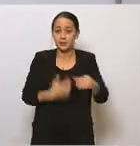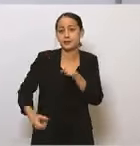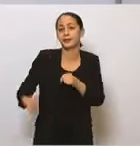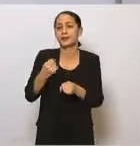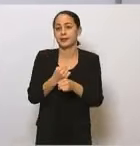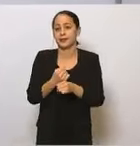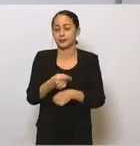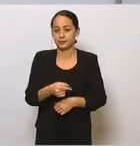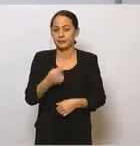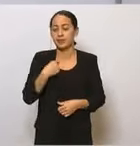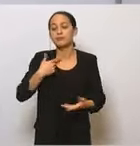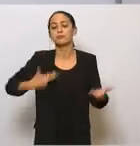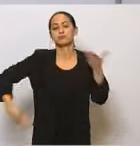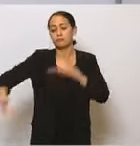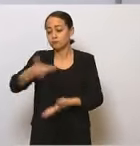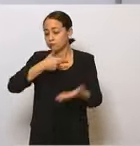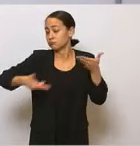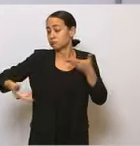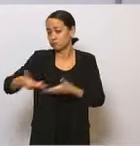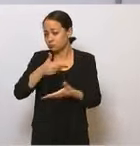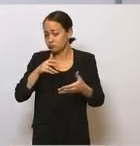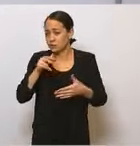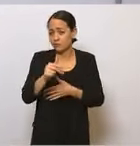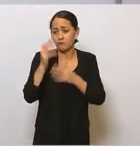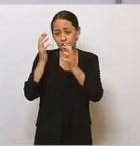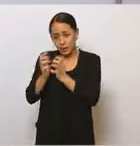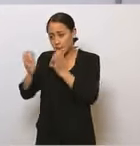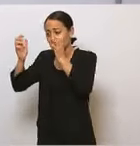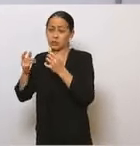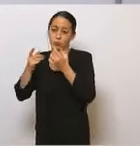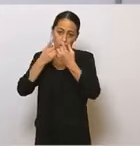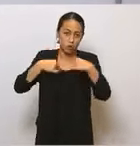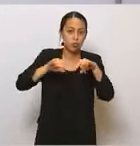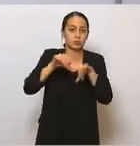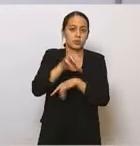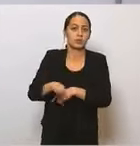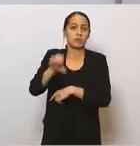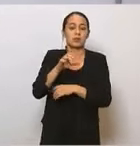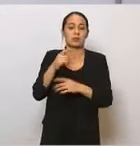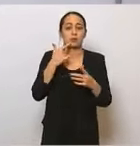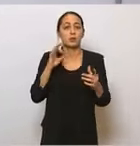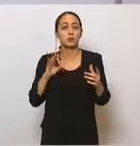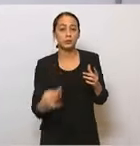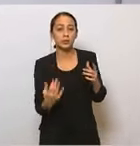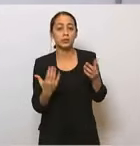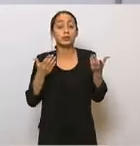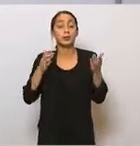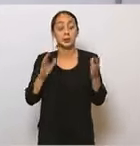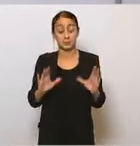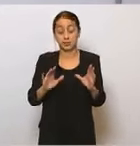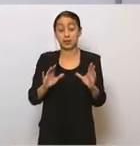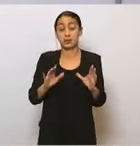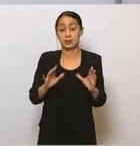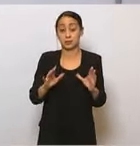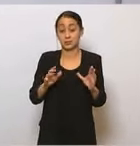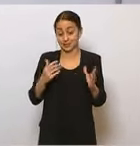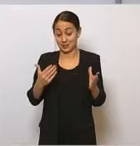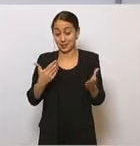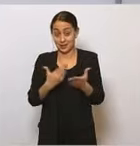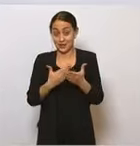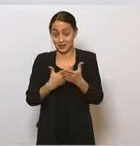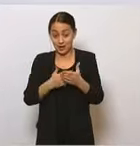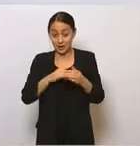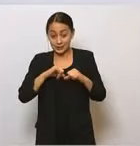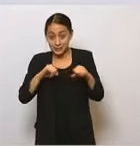discussions, nous aurons encore beaucoup de discussions avec le Parlement et la Commission. Il y a quand même une dynamique qui est exceptionnelle